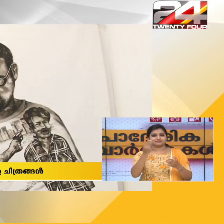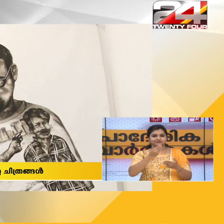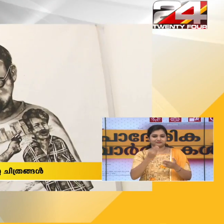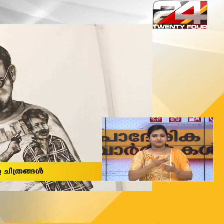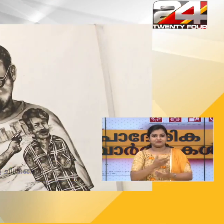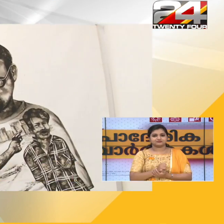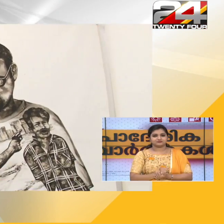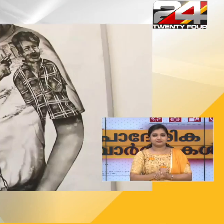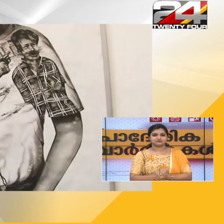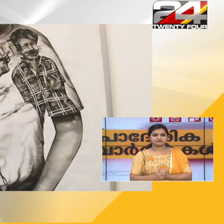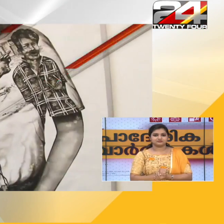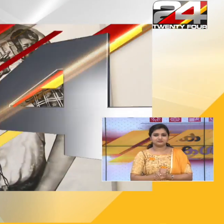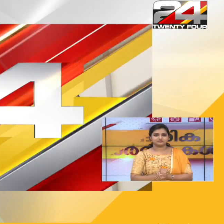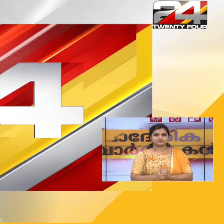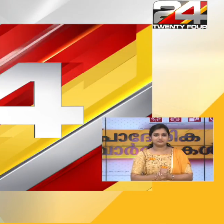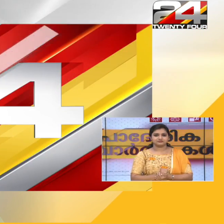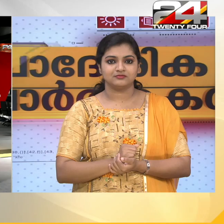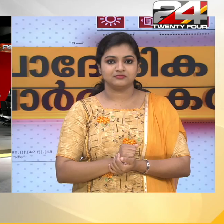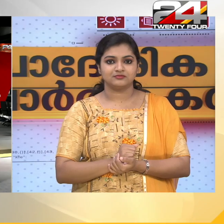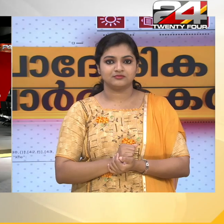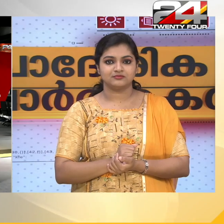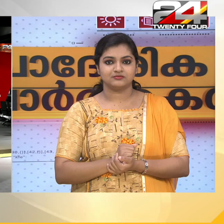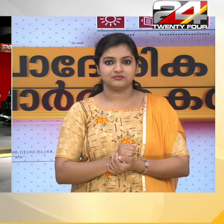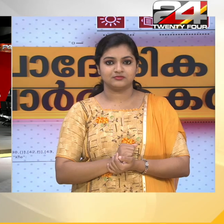ചിത്രകാരൻ. 24 കോഴിക്കോട്.